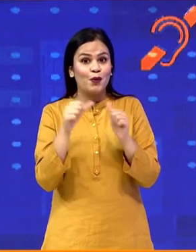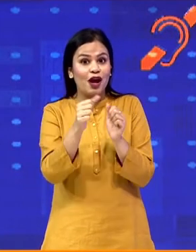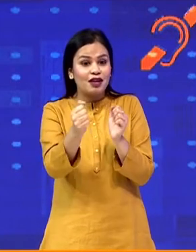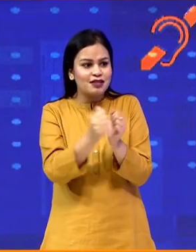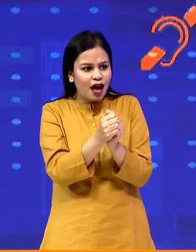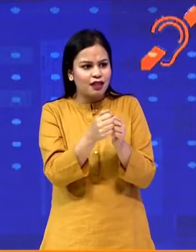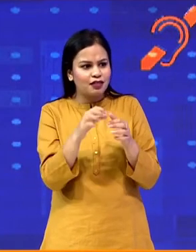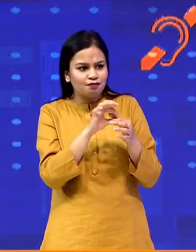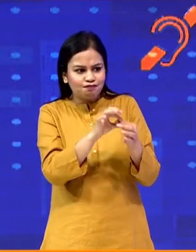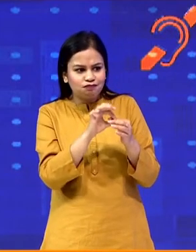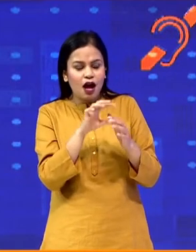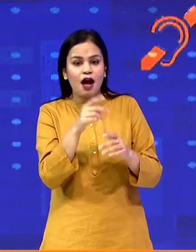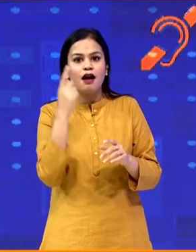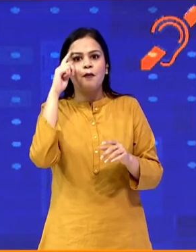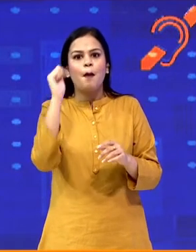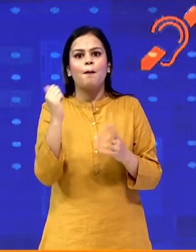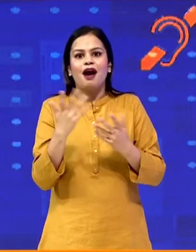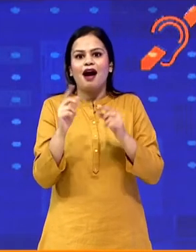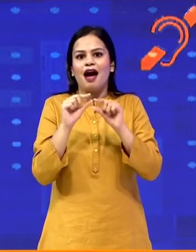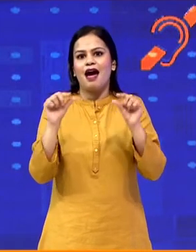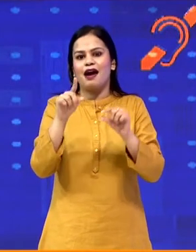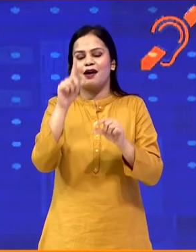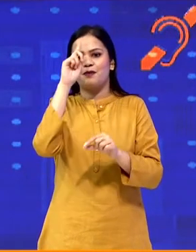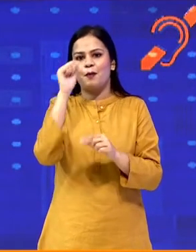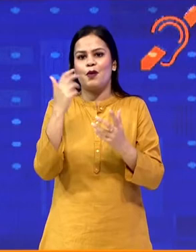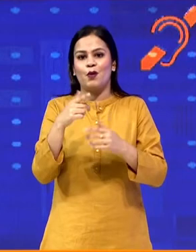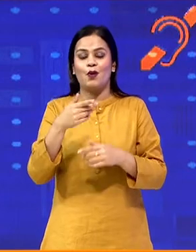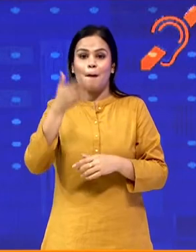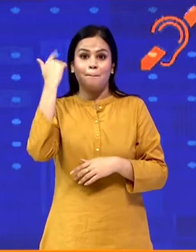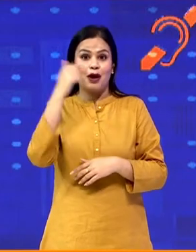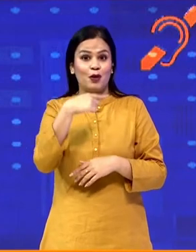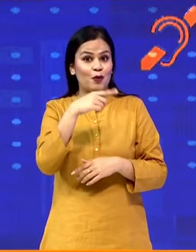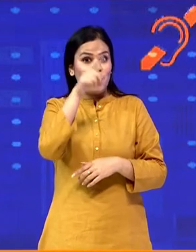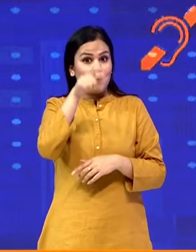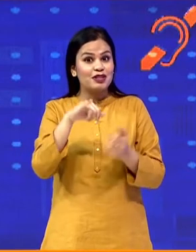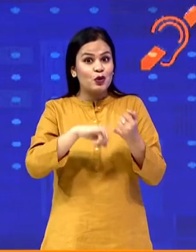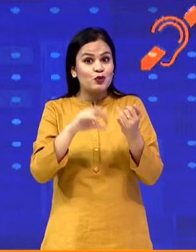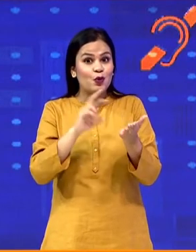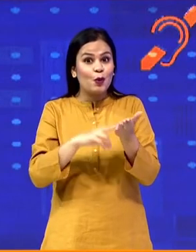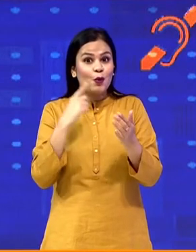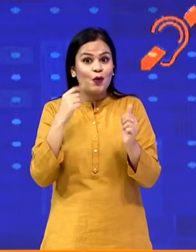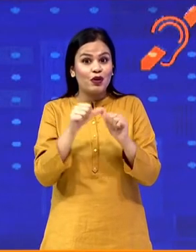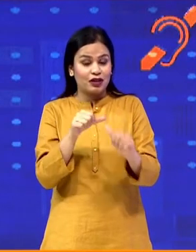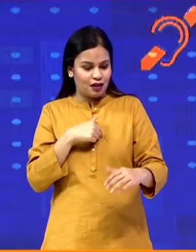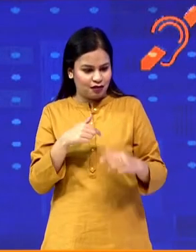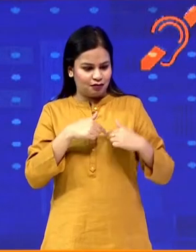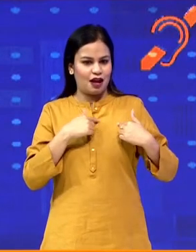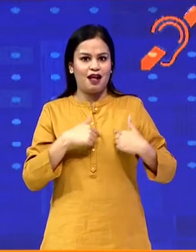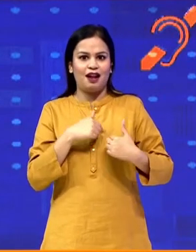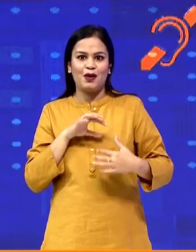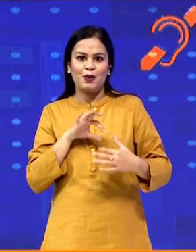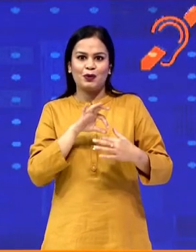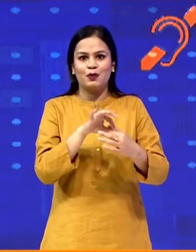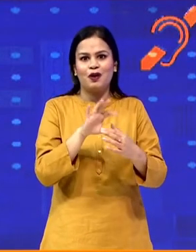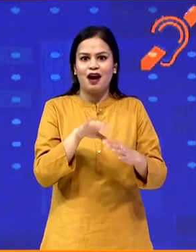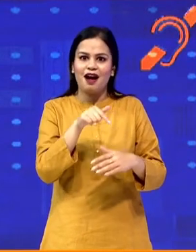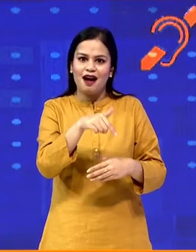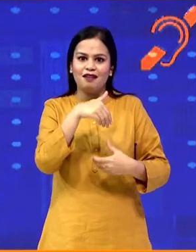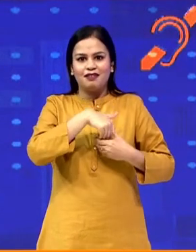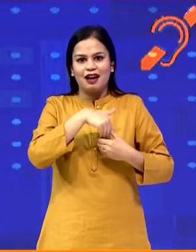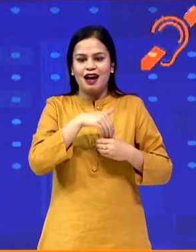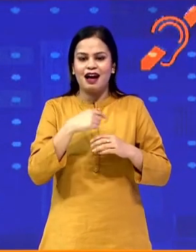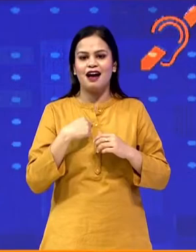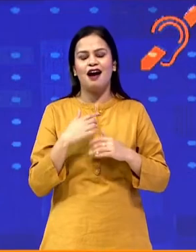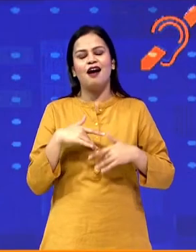है रहते थे कभी जिनके दिल में हम जान से प्यार हो की तरह बैठे उन्हें के खुशी में आज